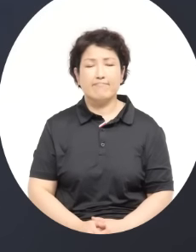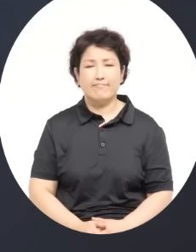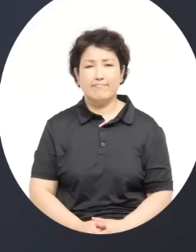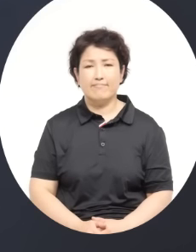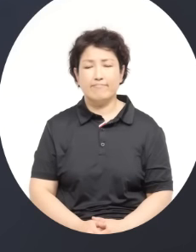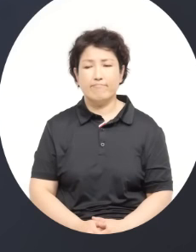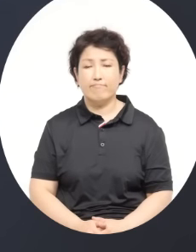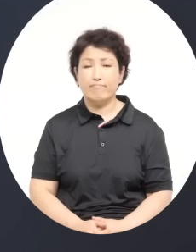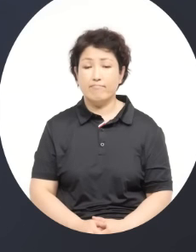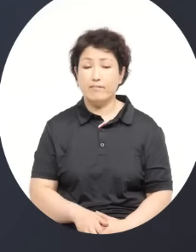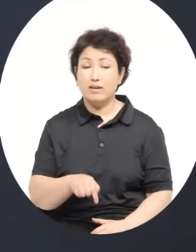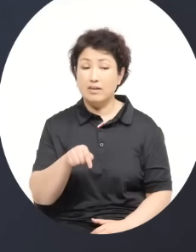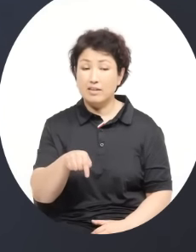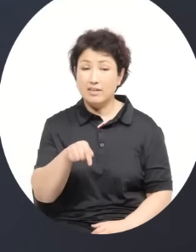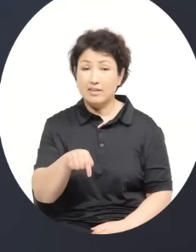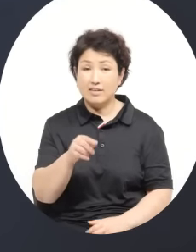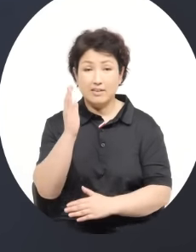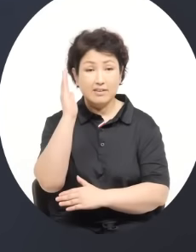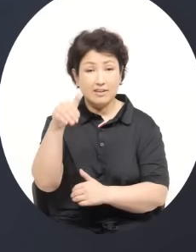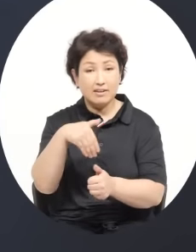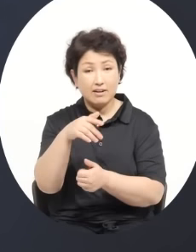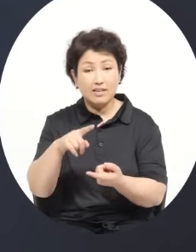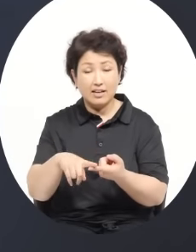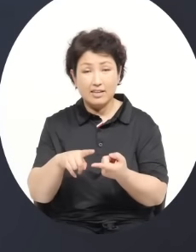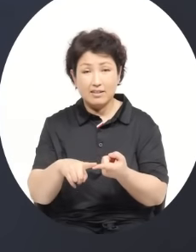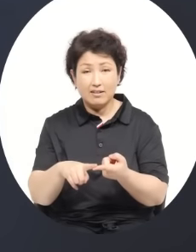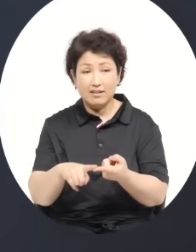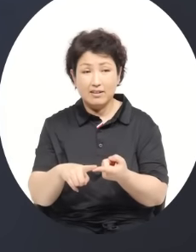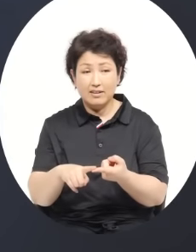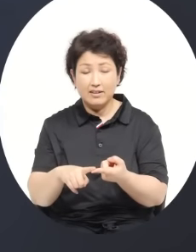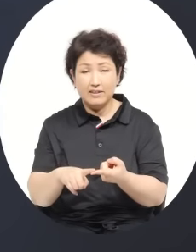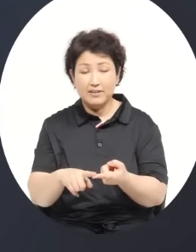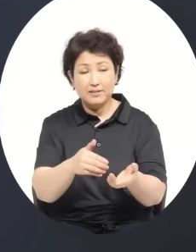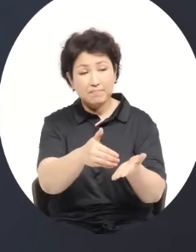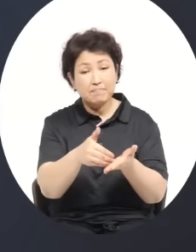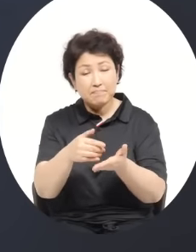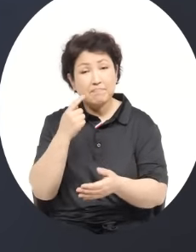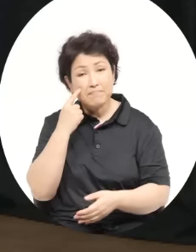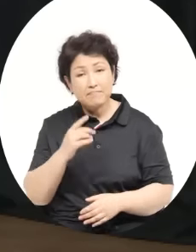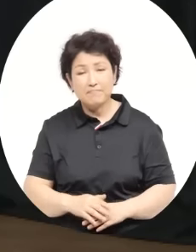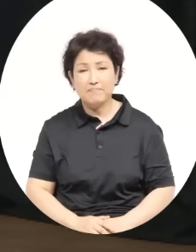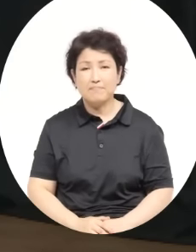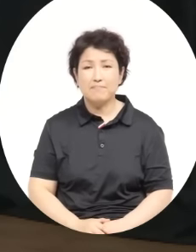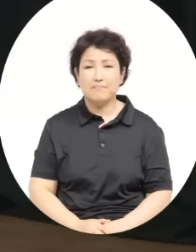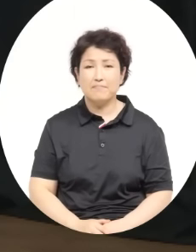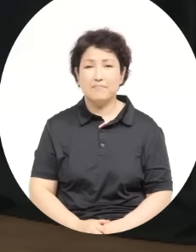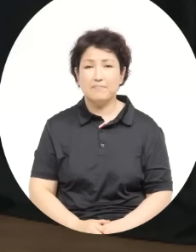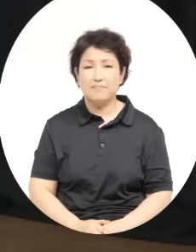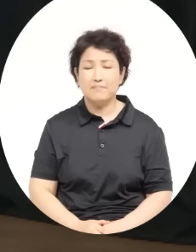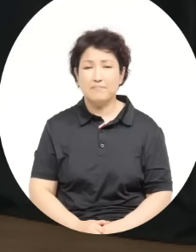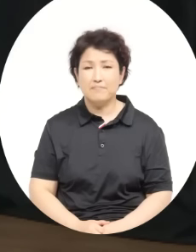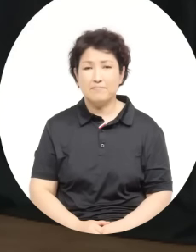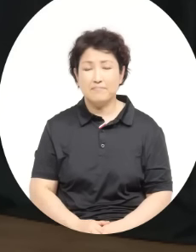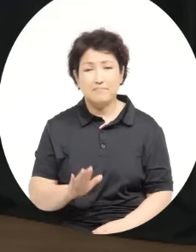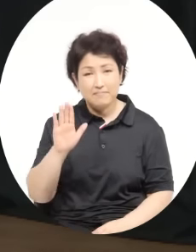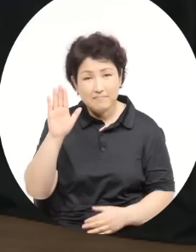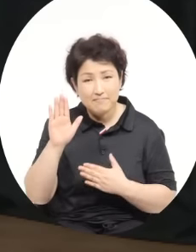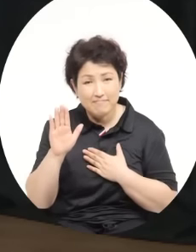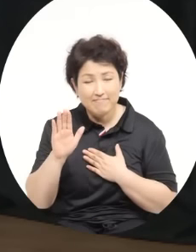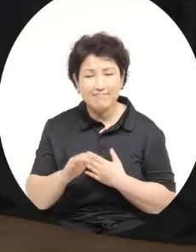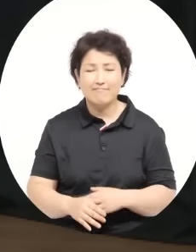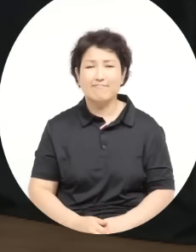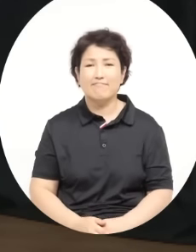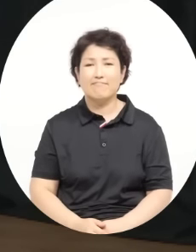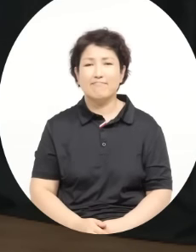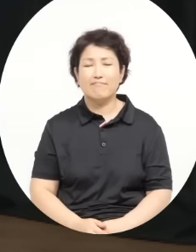네. 자, 이 문제에 대해서 자기 견해가 있으신 분 한번 얘기해 보세요. 입니다. 그럼